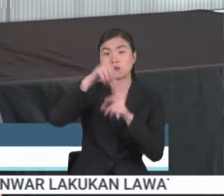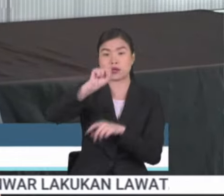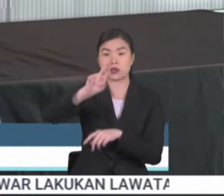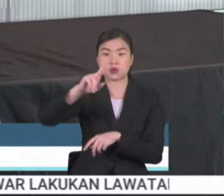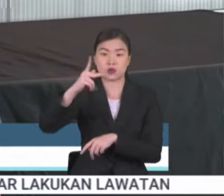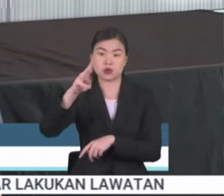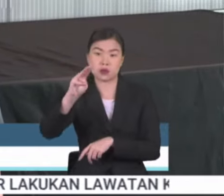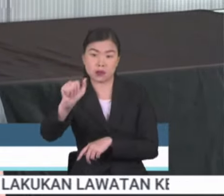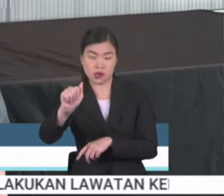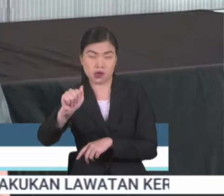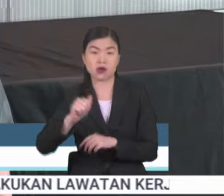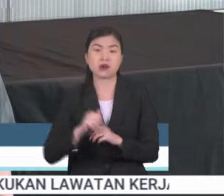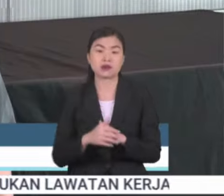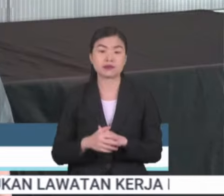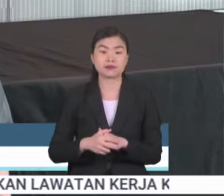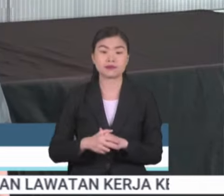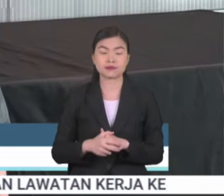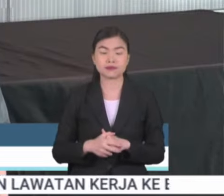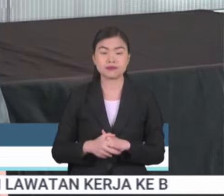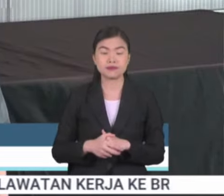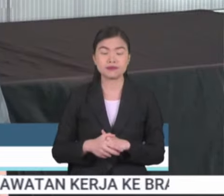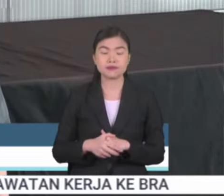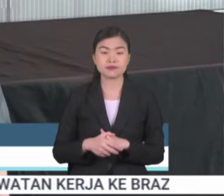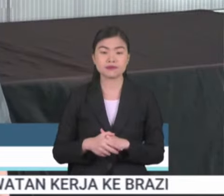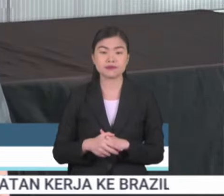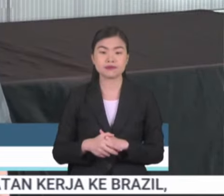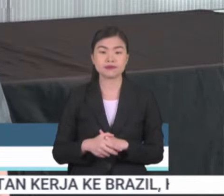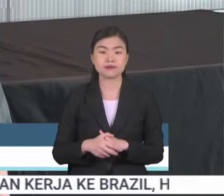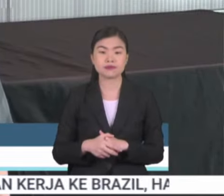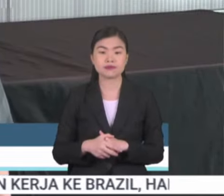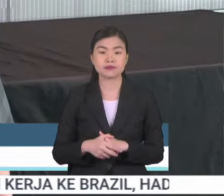lah, dalam sukan petang. Jadi